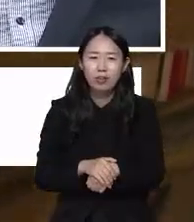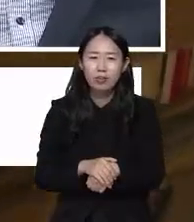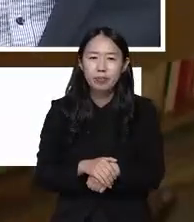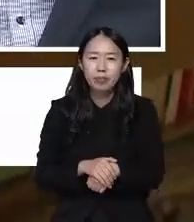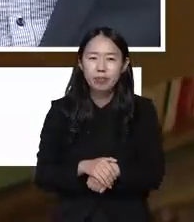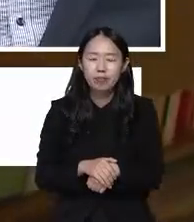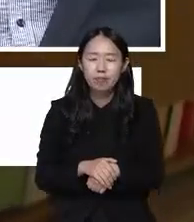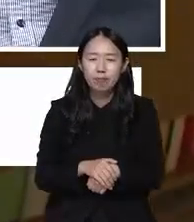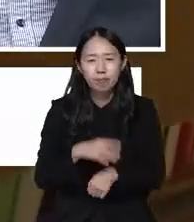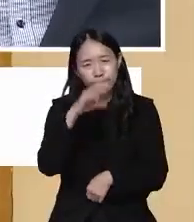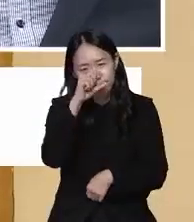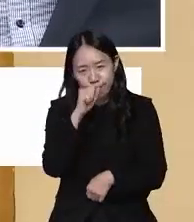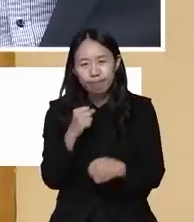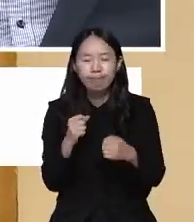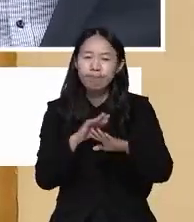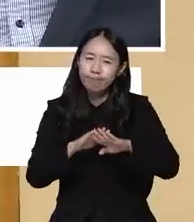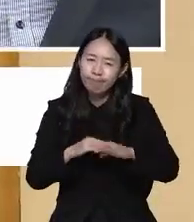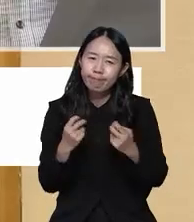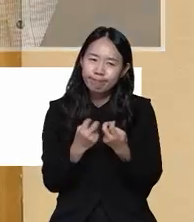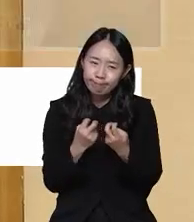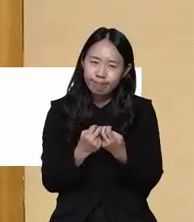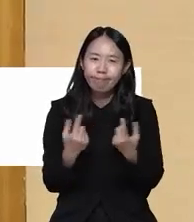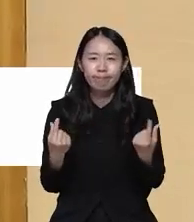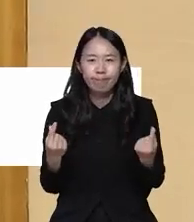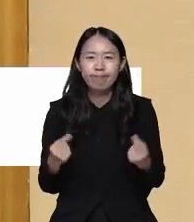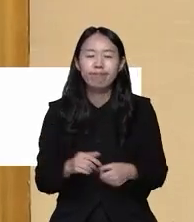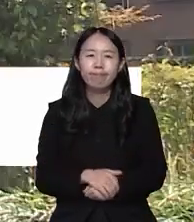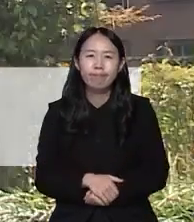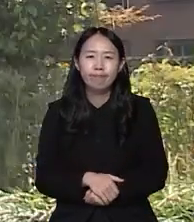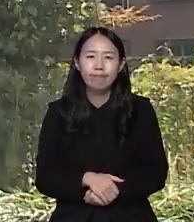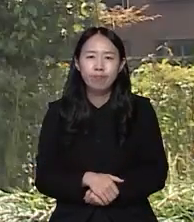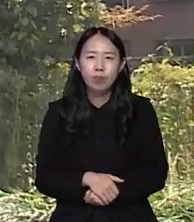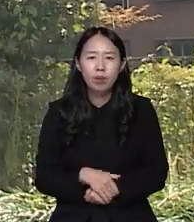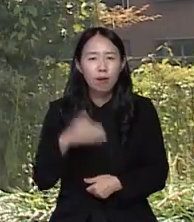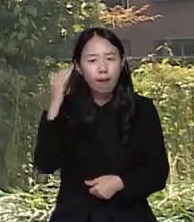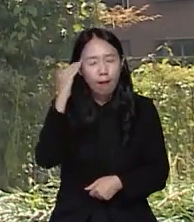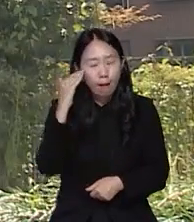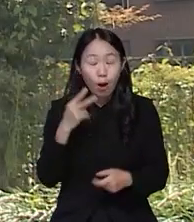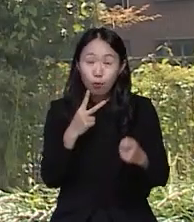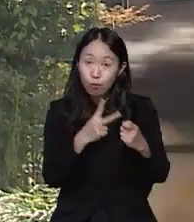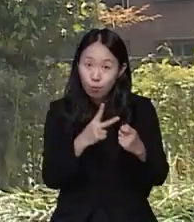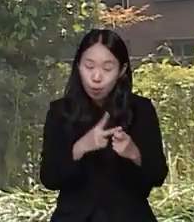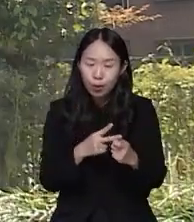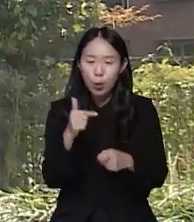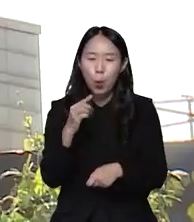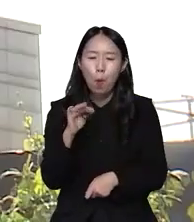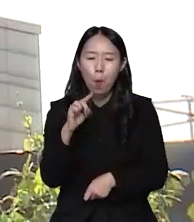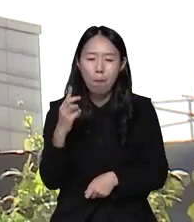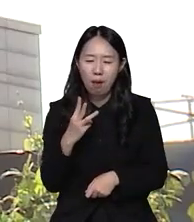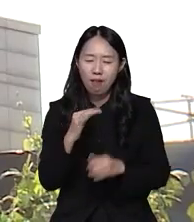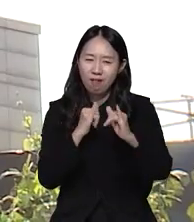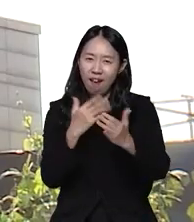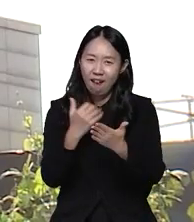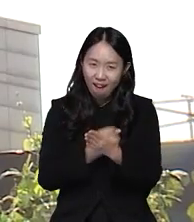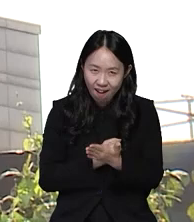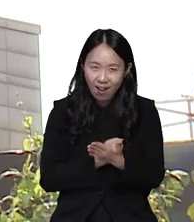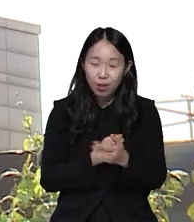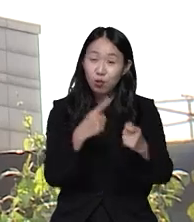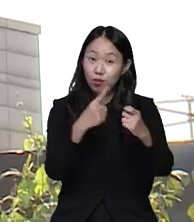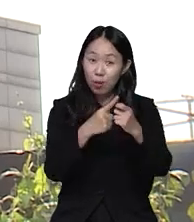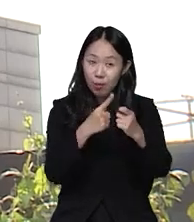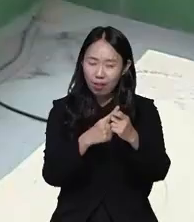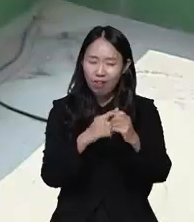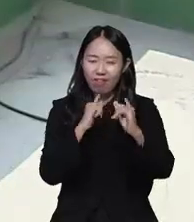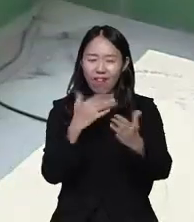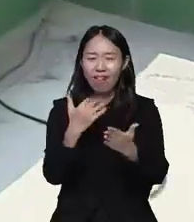좀 더 예측 가능한 그런 해결책이 아닐까 생각합니다. 국내 두 번째 노벨상 수상자가 나오며 첫 수상자였던 김대중